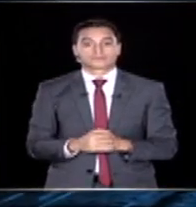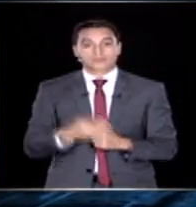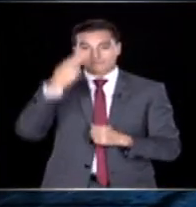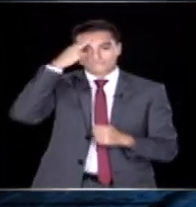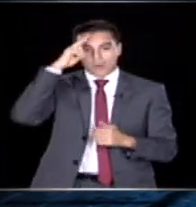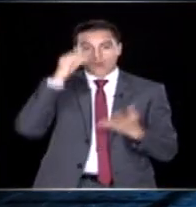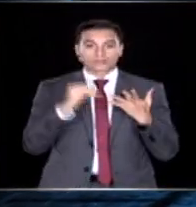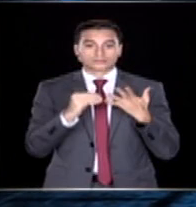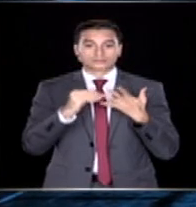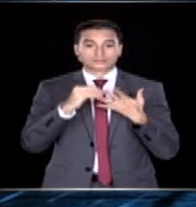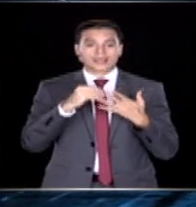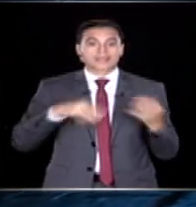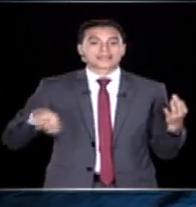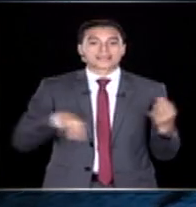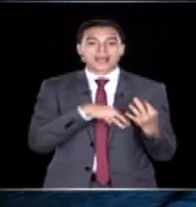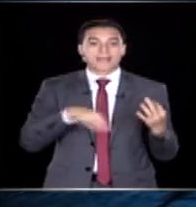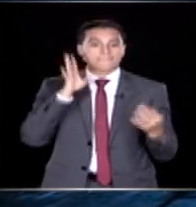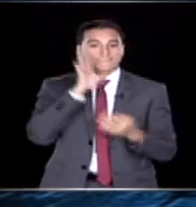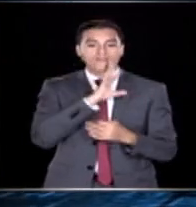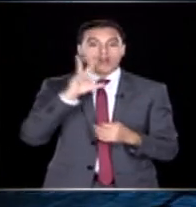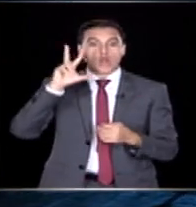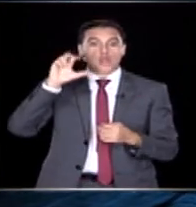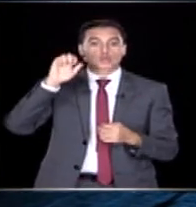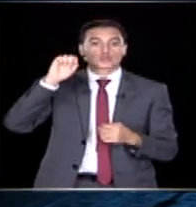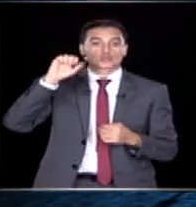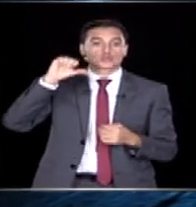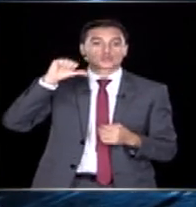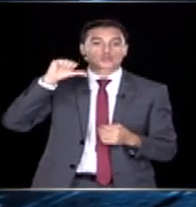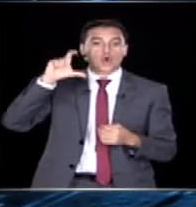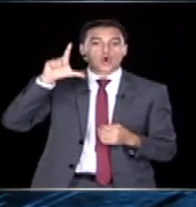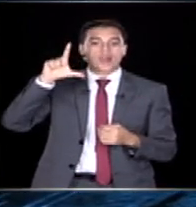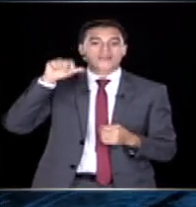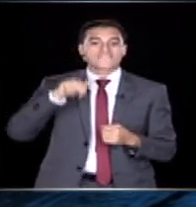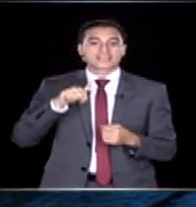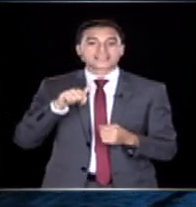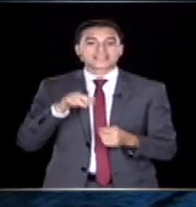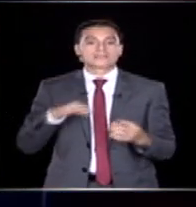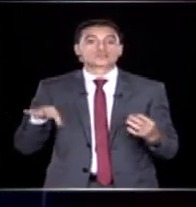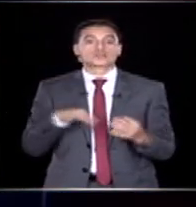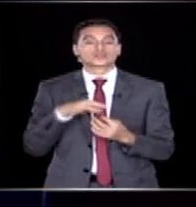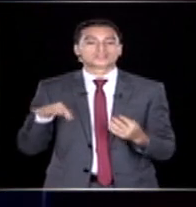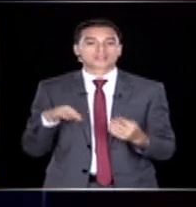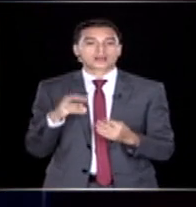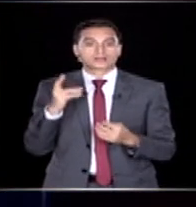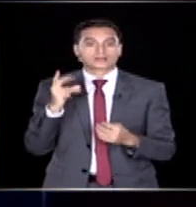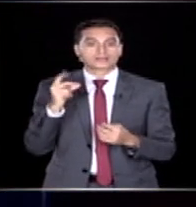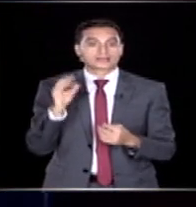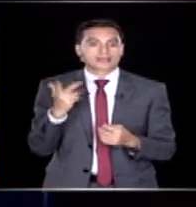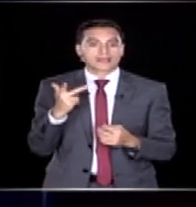ما هو ترتيب نغمة السول في السلم الموسيقي؟ أحمد سليمان خطف